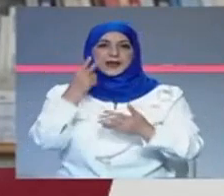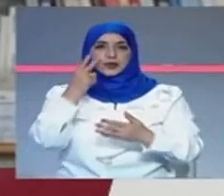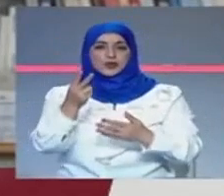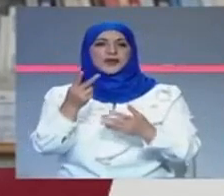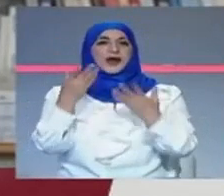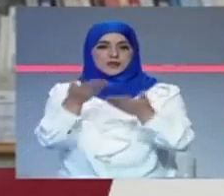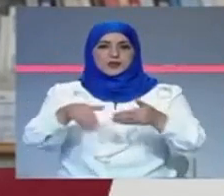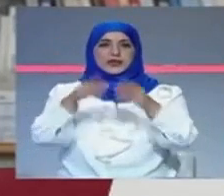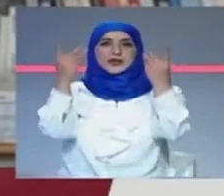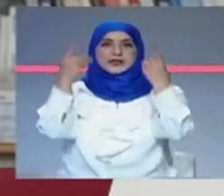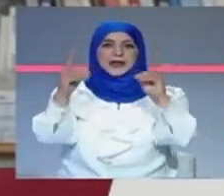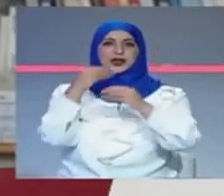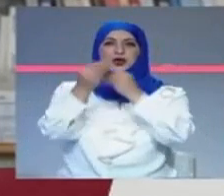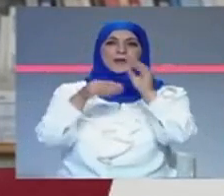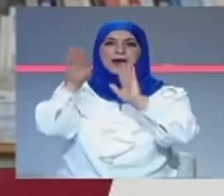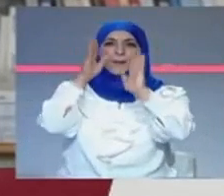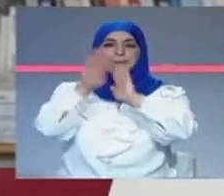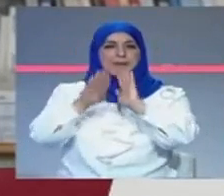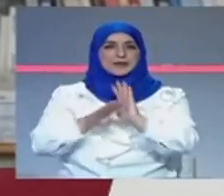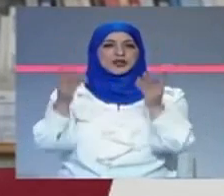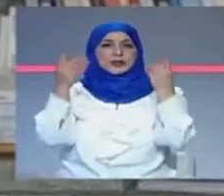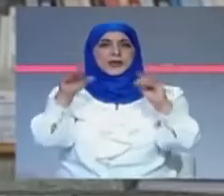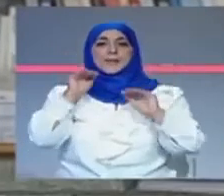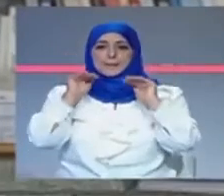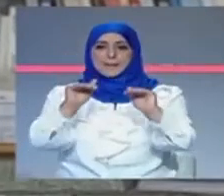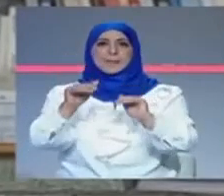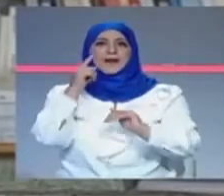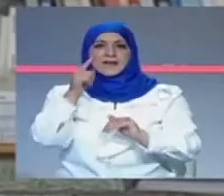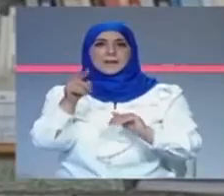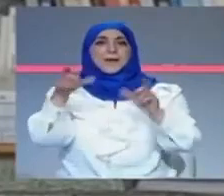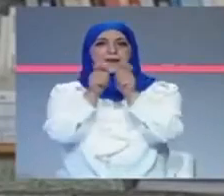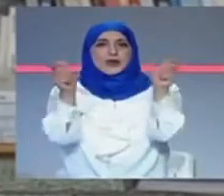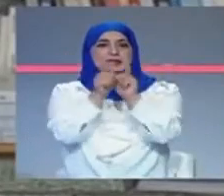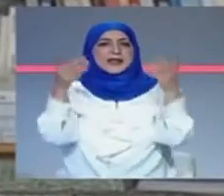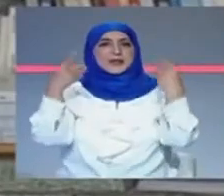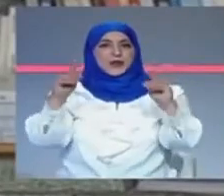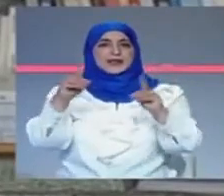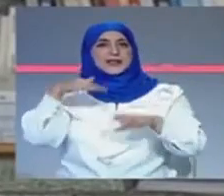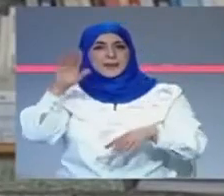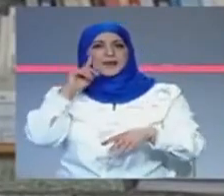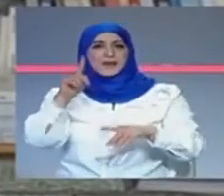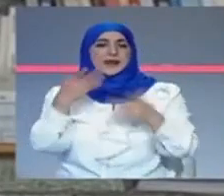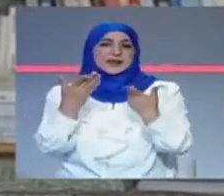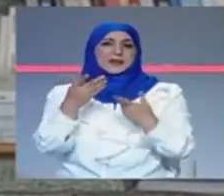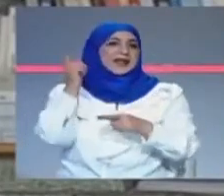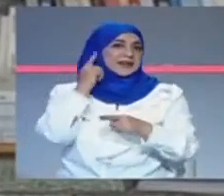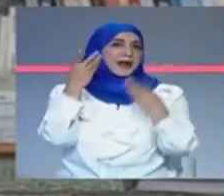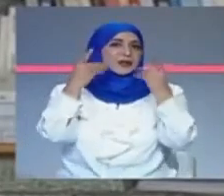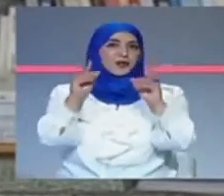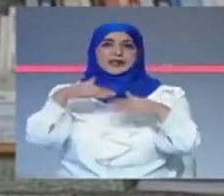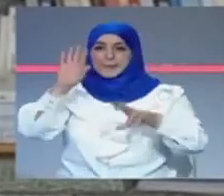الديمقراطي او نظام ديمقراطي برغم وجود مؤسسات ديمقراطيه ولكنها كانت شكليه اقصد الدستور